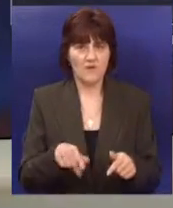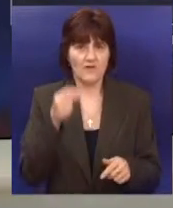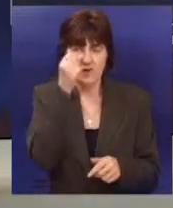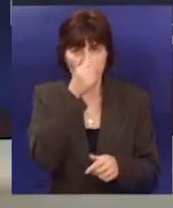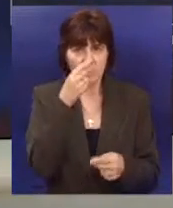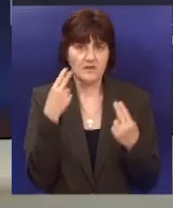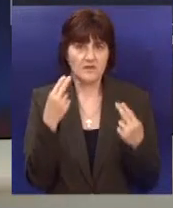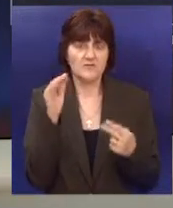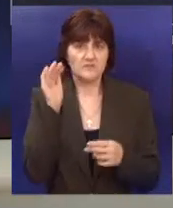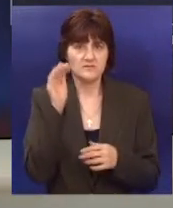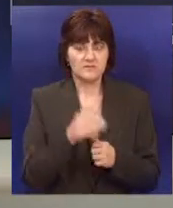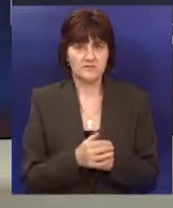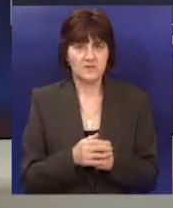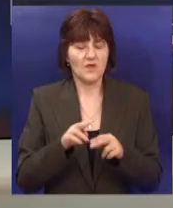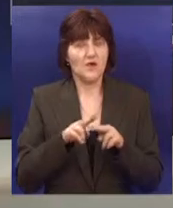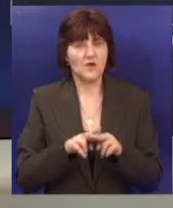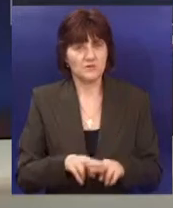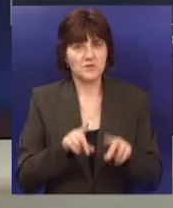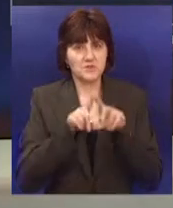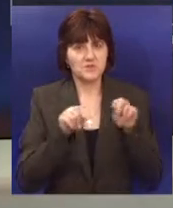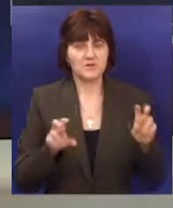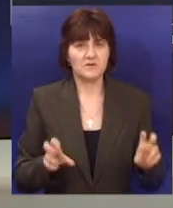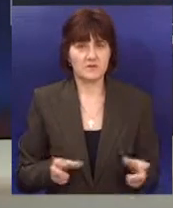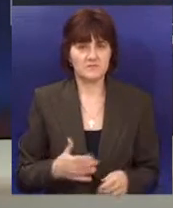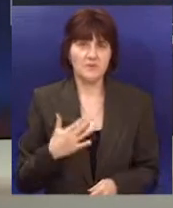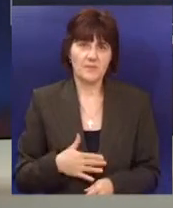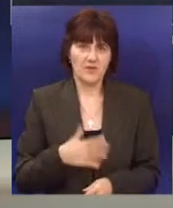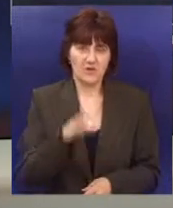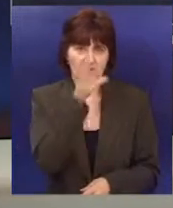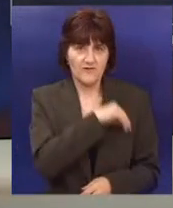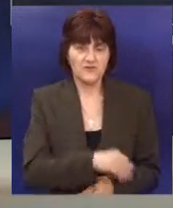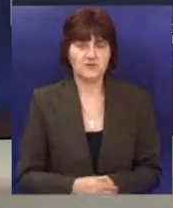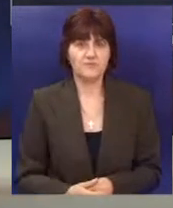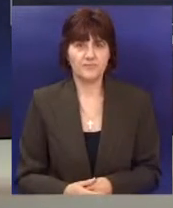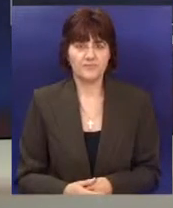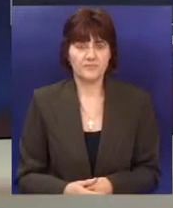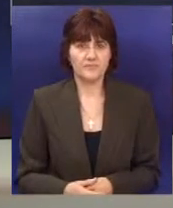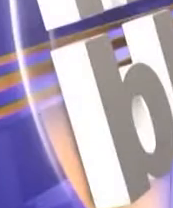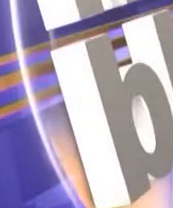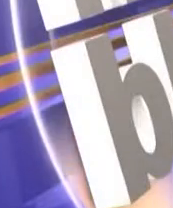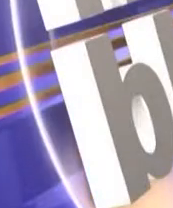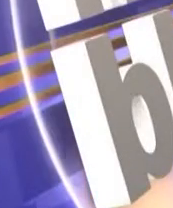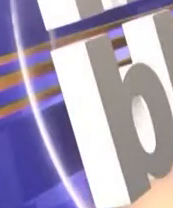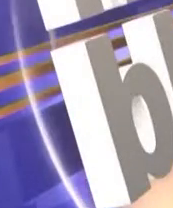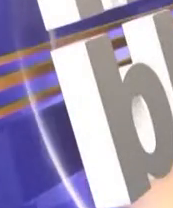Bilo je to sve u ovo nedeljnom pregledu najznačajnijih dešavanja. Ostanite i dalje uz Ju Eko televiziju. Prijetno večer.